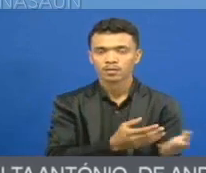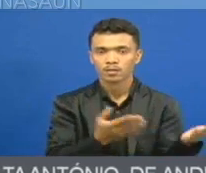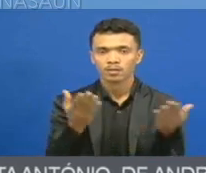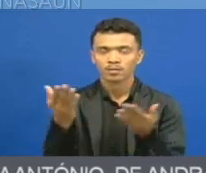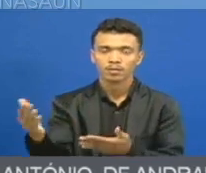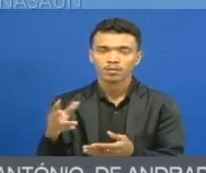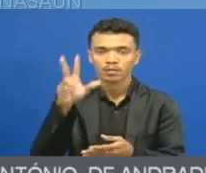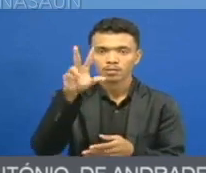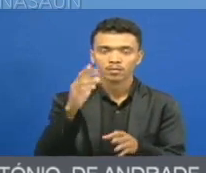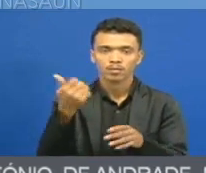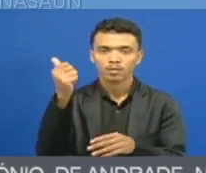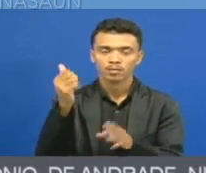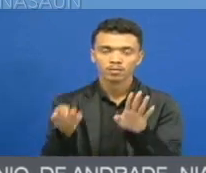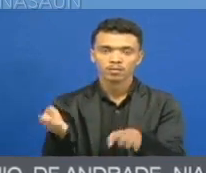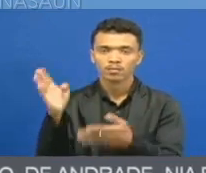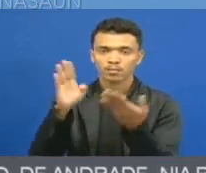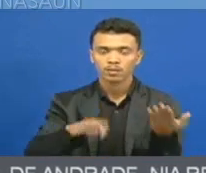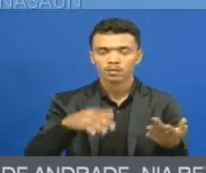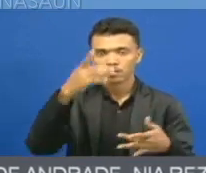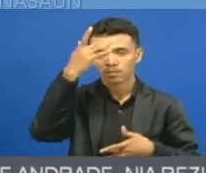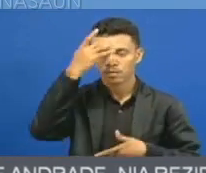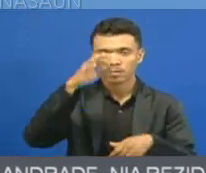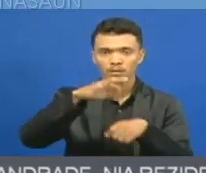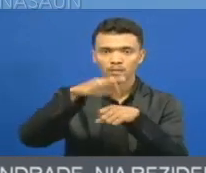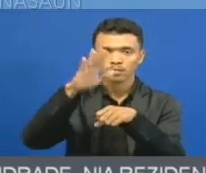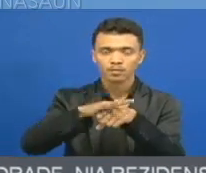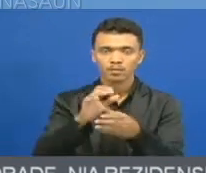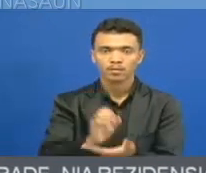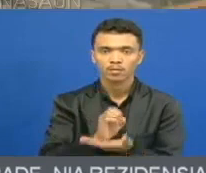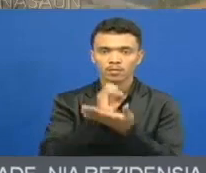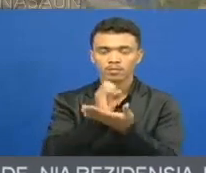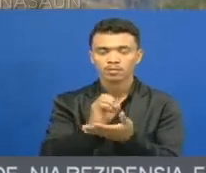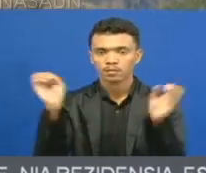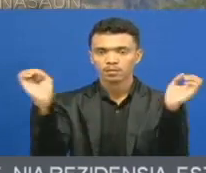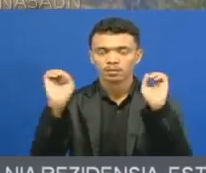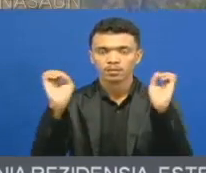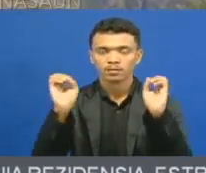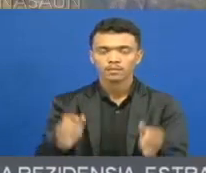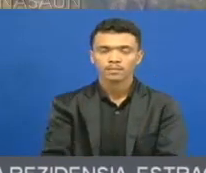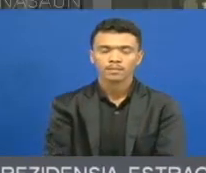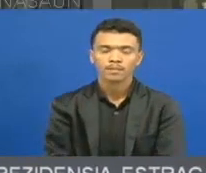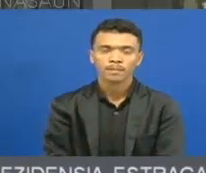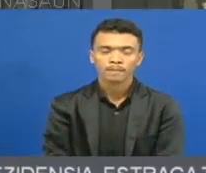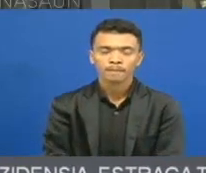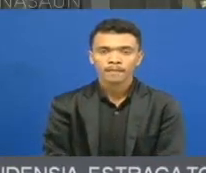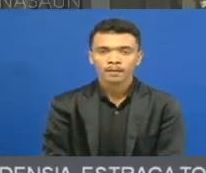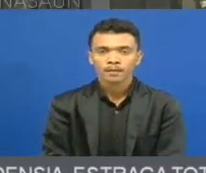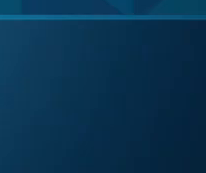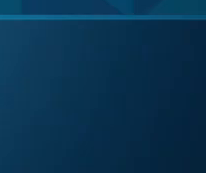nainsenulu mate, enquanto moras malaria região Ekusi livre. Husi Ekusi exide nono RTTL.